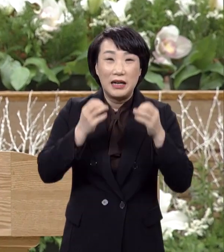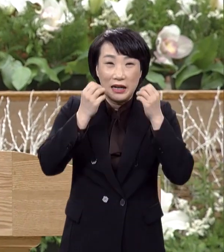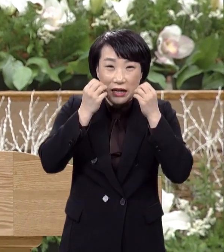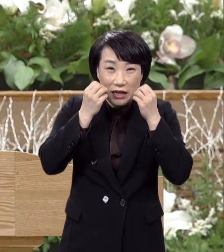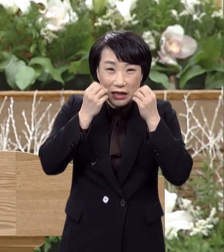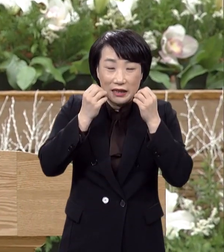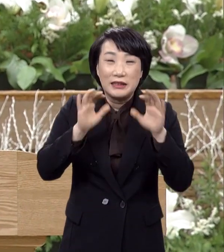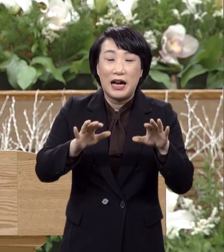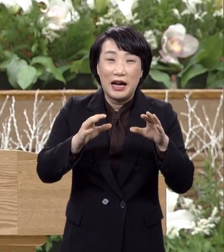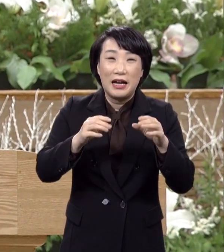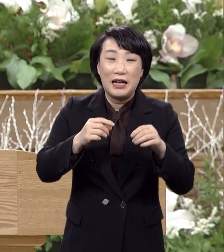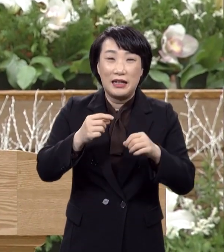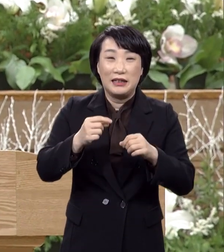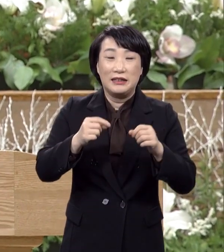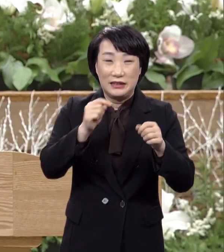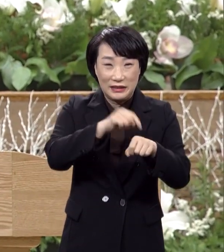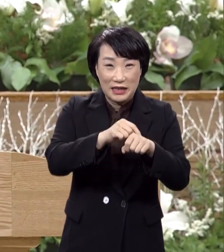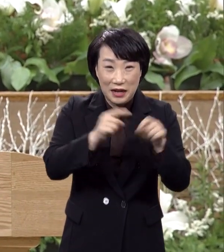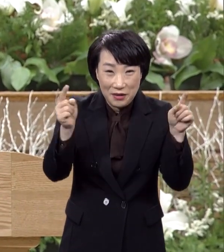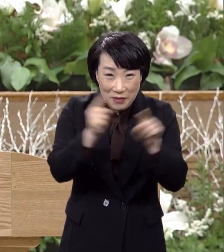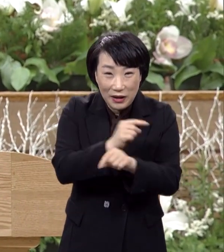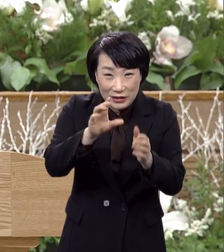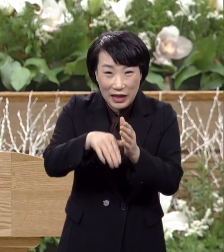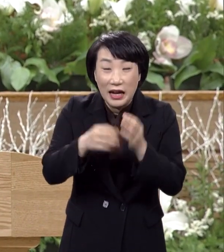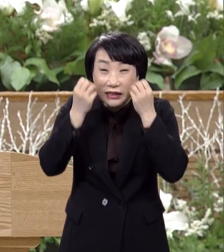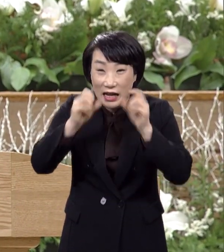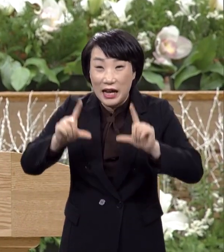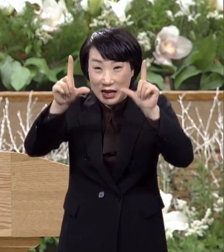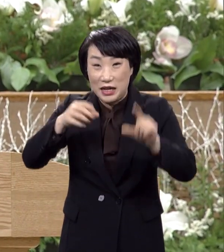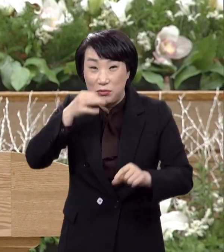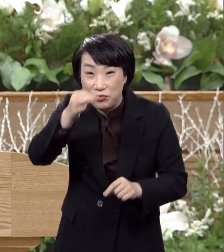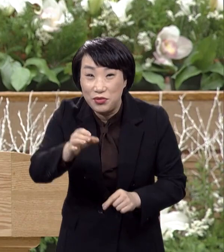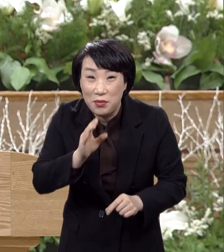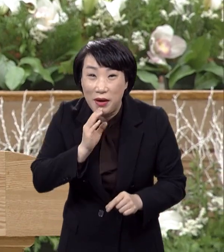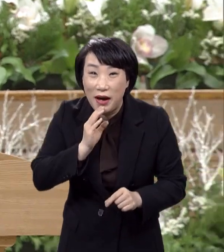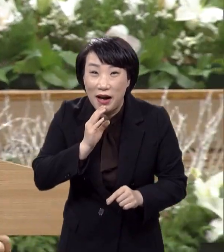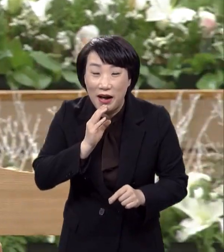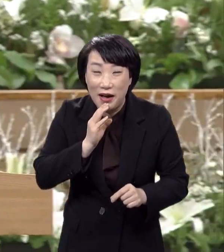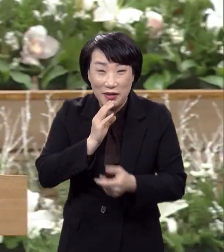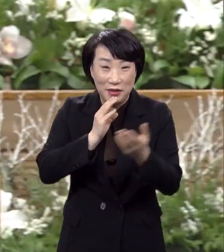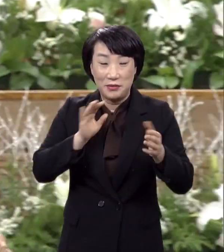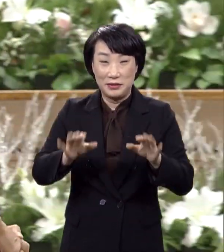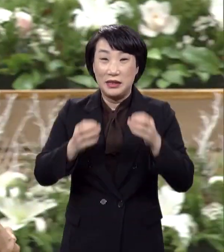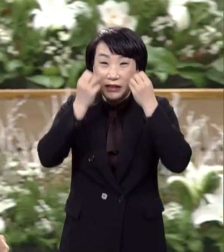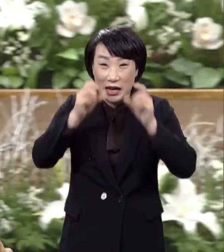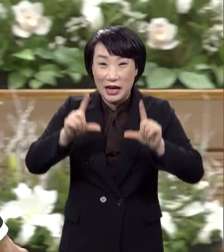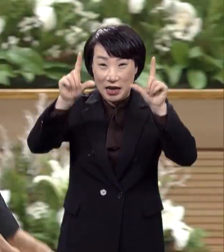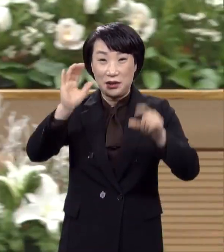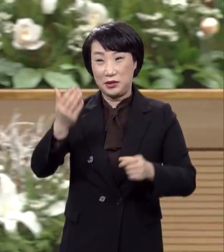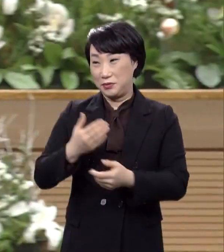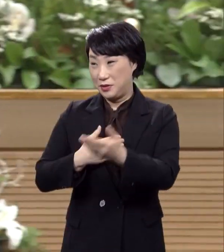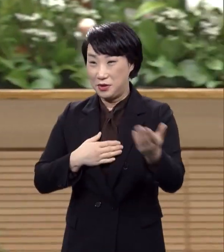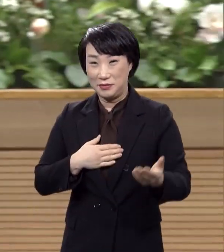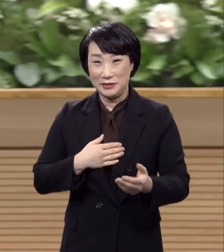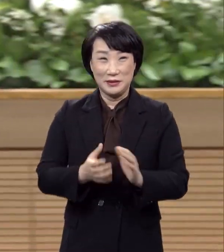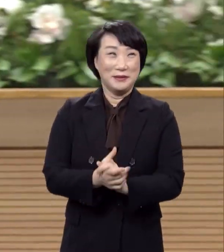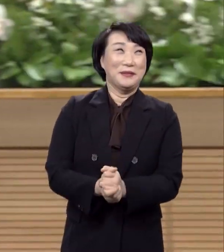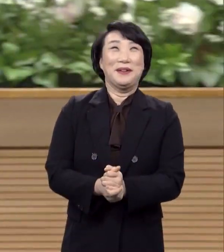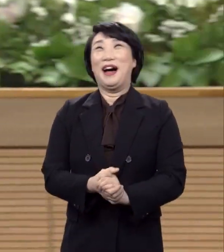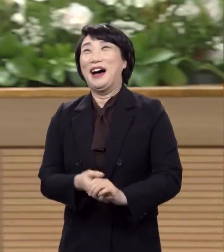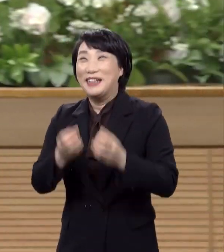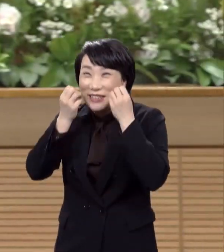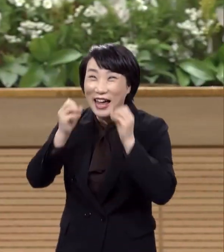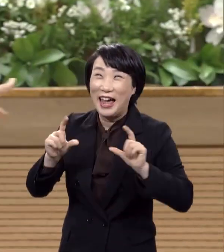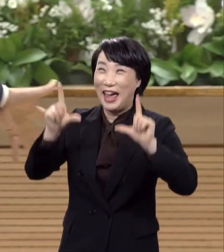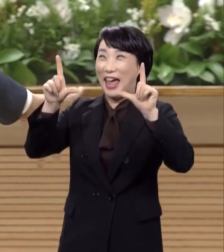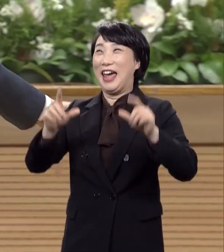합니다. 새해, 세월의 교차점이 새해입니다. 근데 새해가 돌아오면